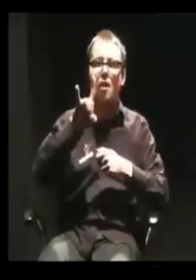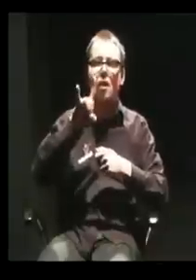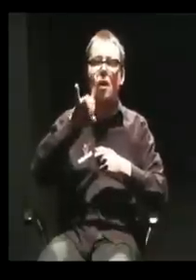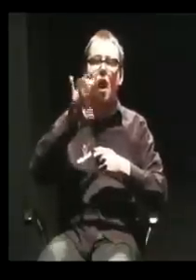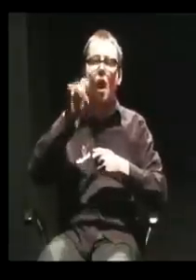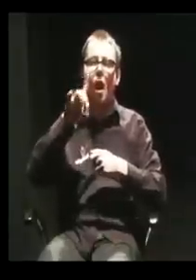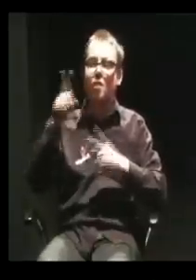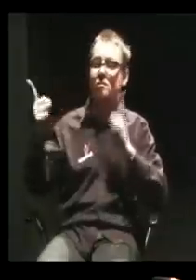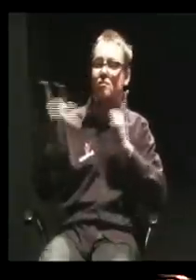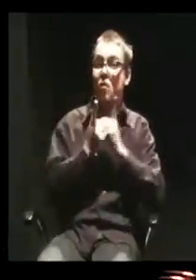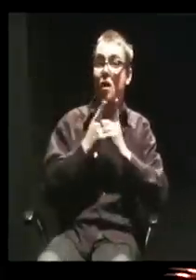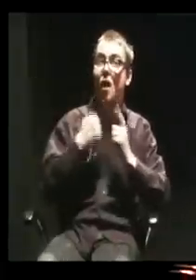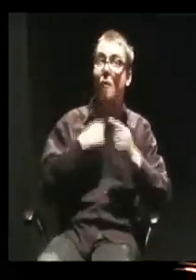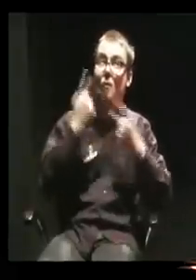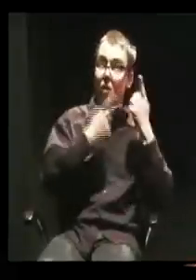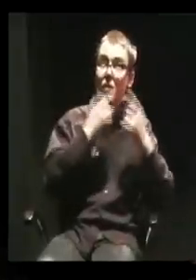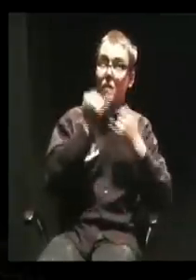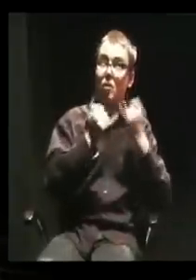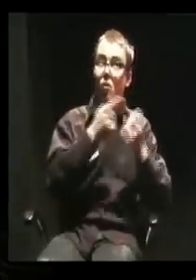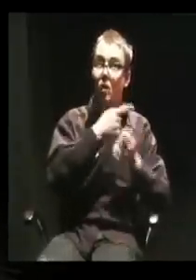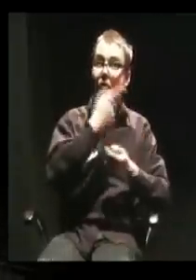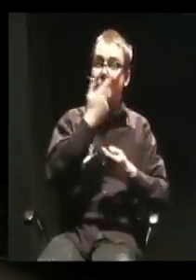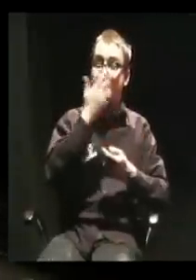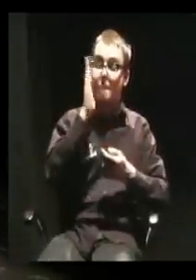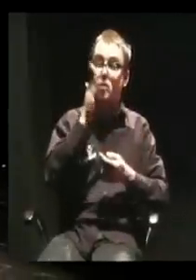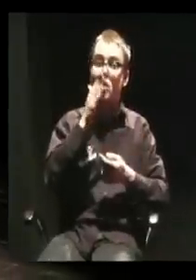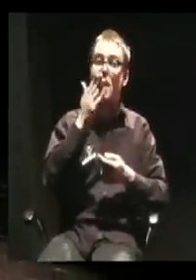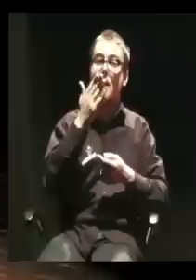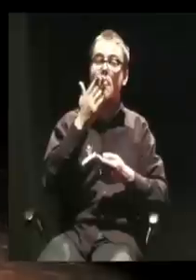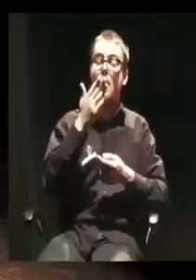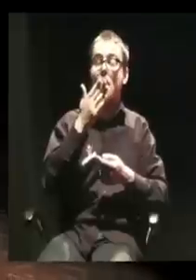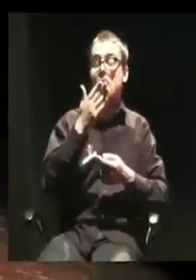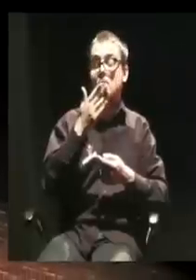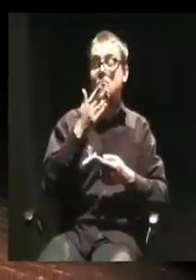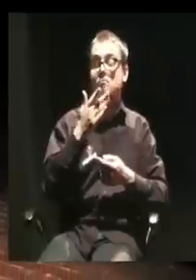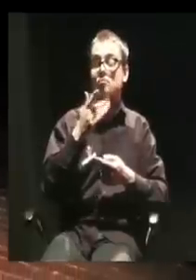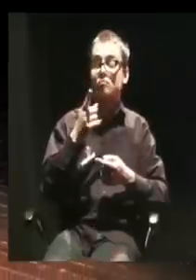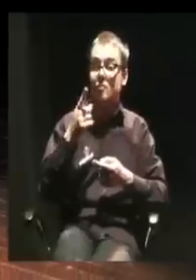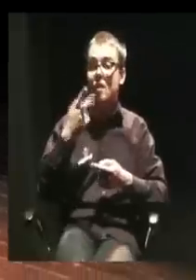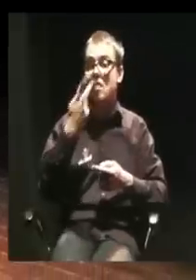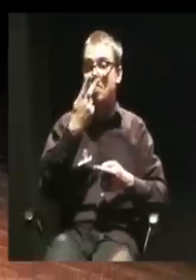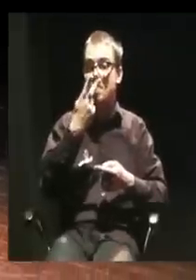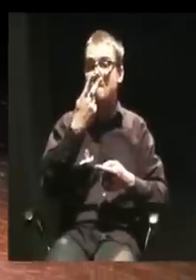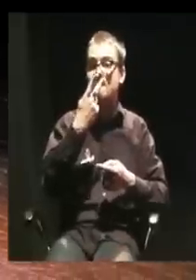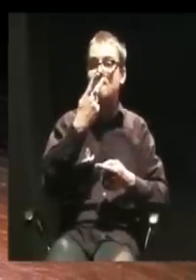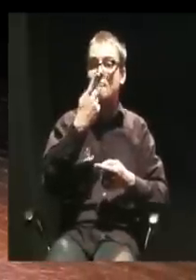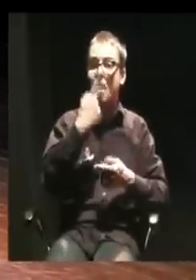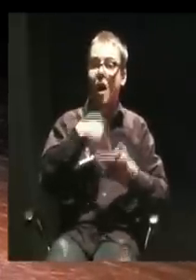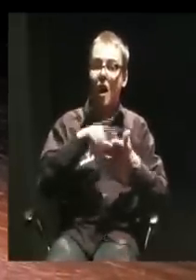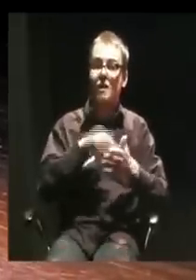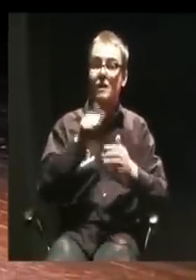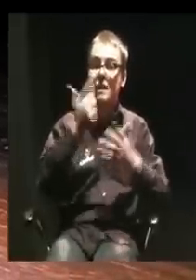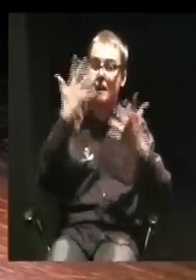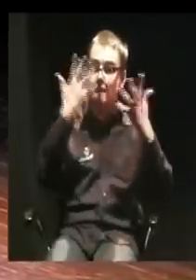pod rząd, to zwiększę swoją szansę na spotkanie z nią. Takim miejscem były Stany Zjednoczone, ale nie było mnie stać na ten wylot. W związku z tym